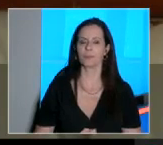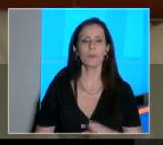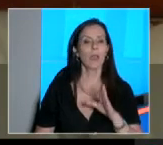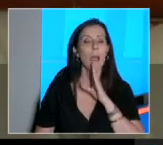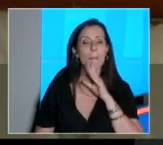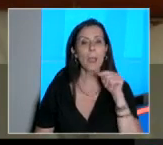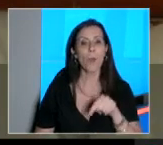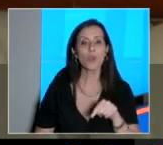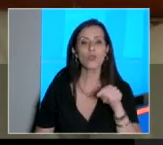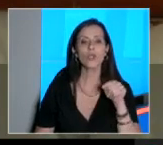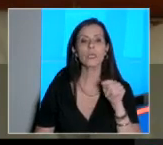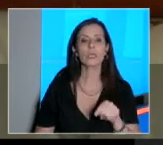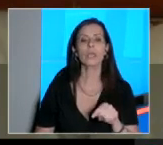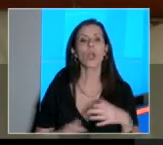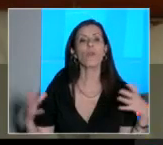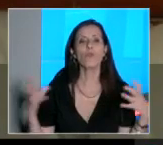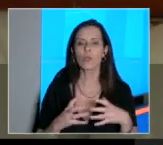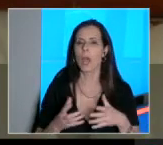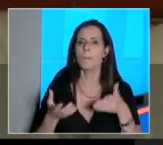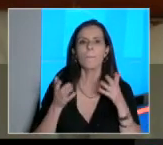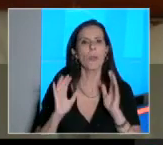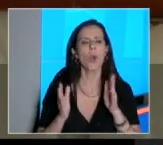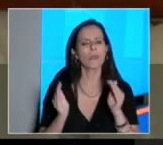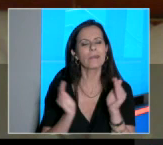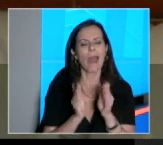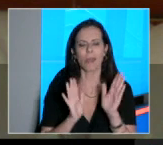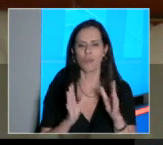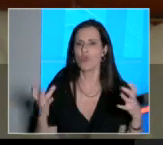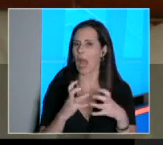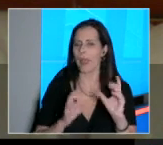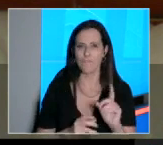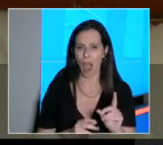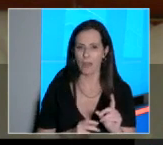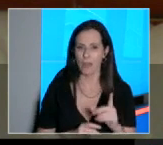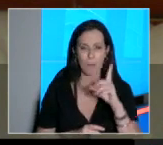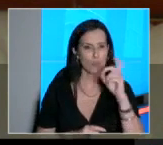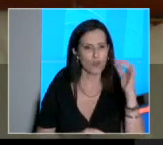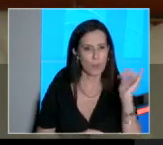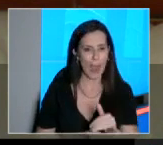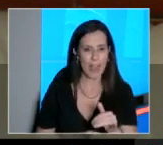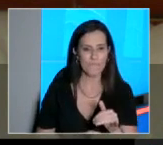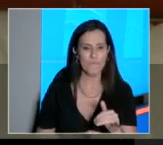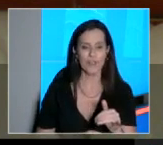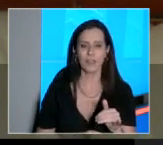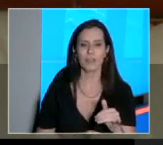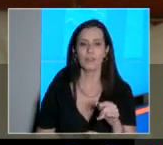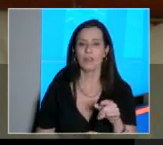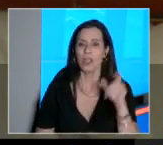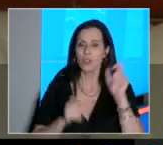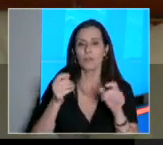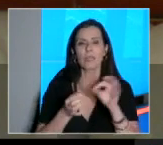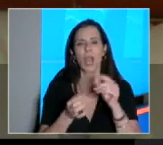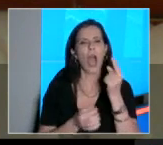הבעיה כאן שמדובר פה על קבוצה מאוד מאוד קטנה של החברה הישראלית, ה-130,000 איש האלה, זה בסך